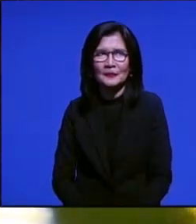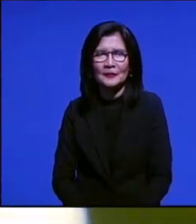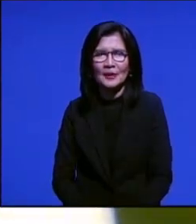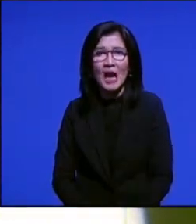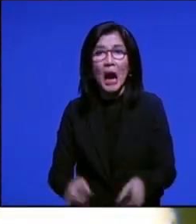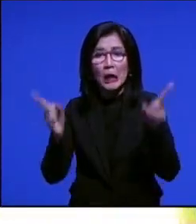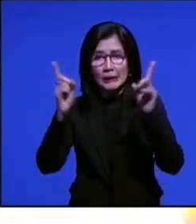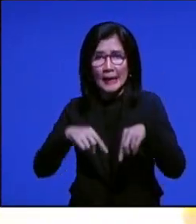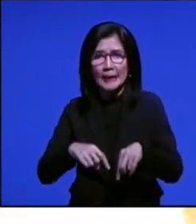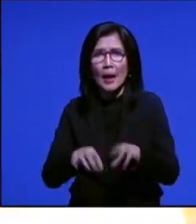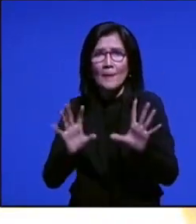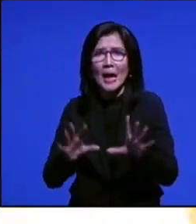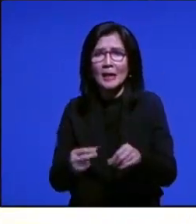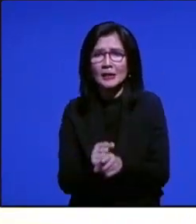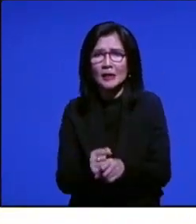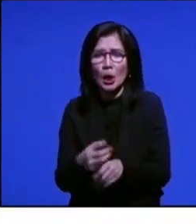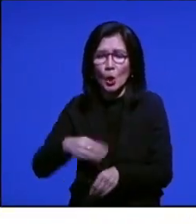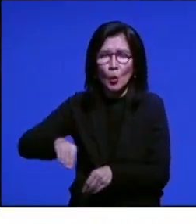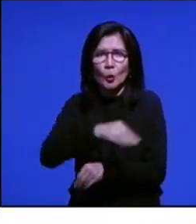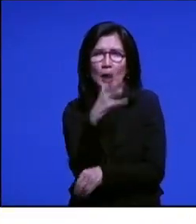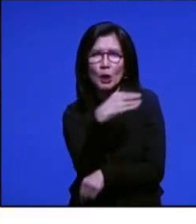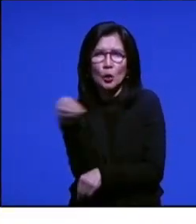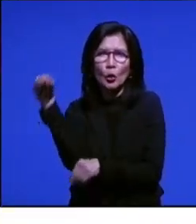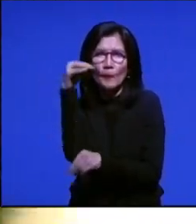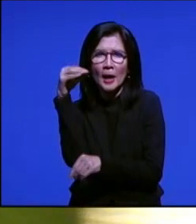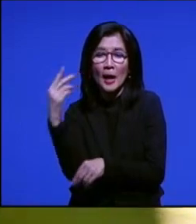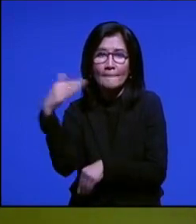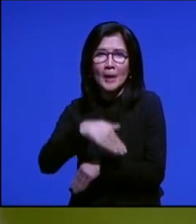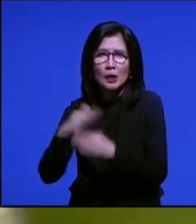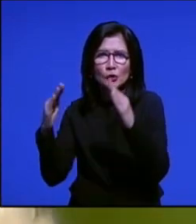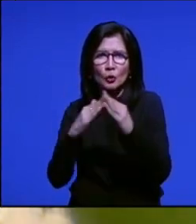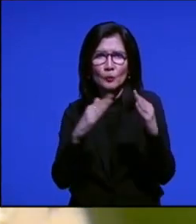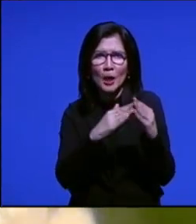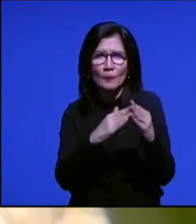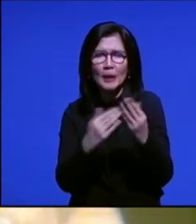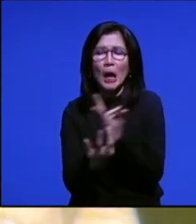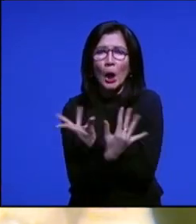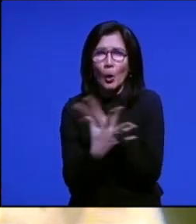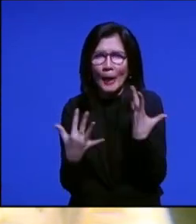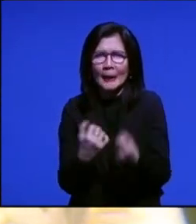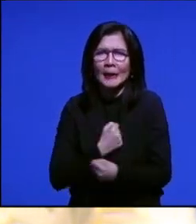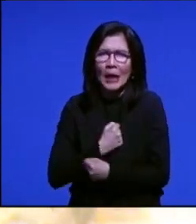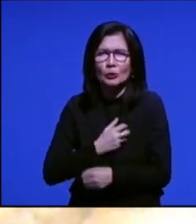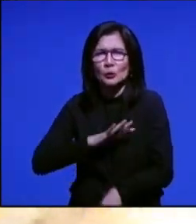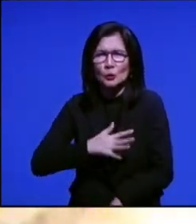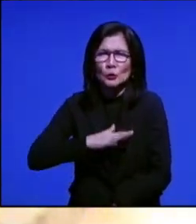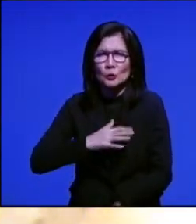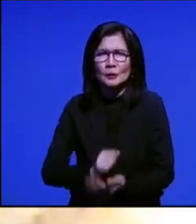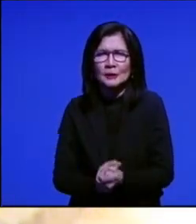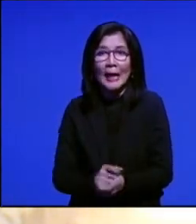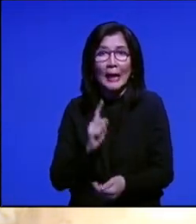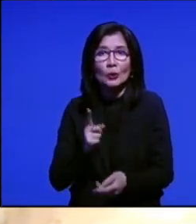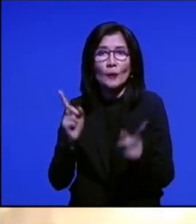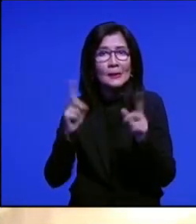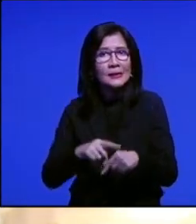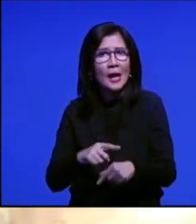Fenomena maraknya ular kobra yang masuk ke pemukiman warga, meresahkan warga Jakarta dan sekitarnya. Hal ini tentunya dapat